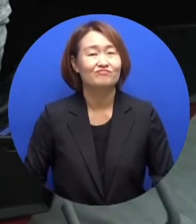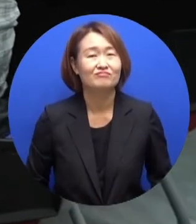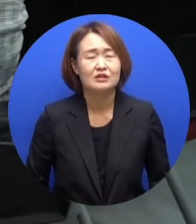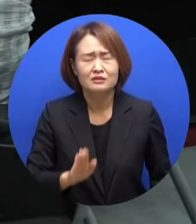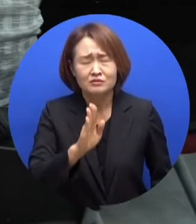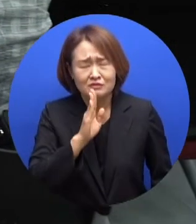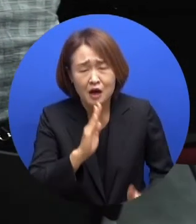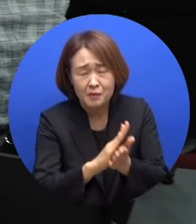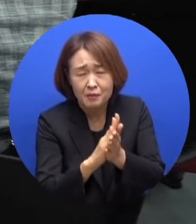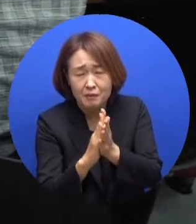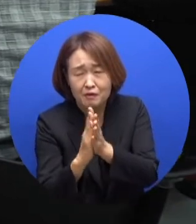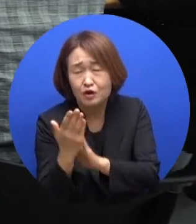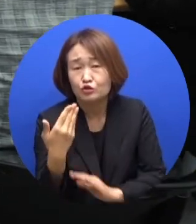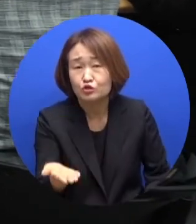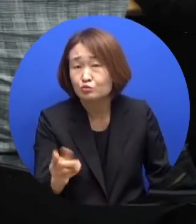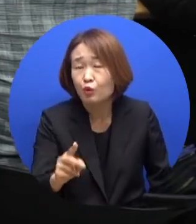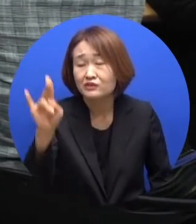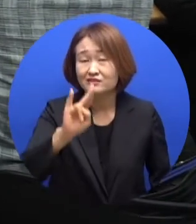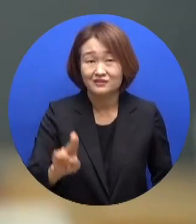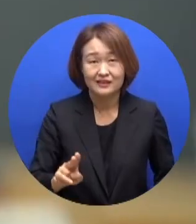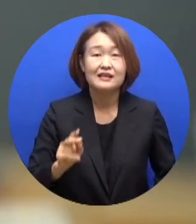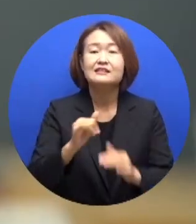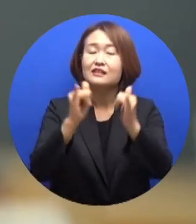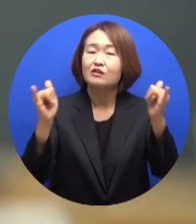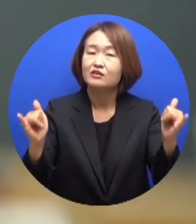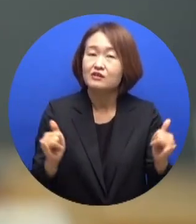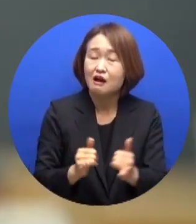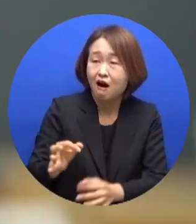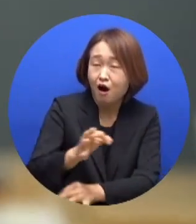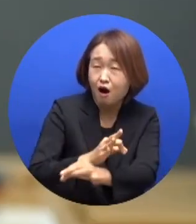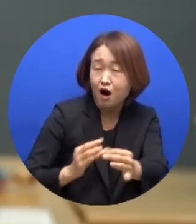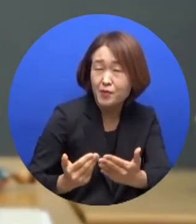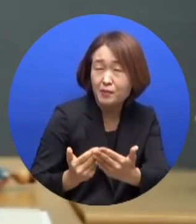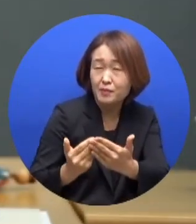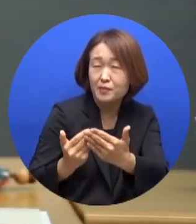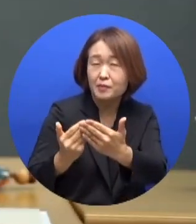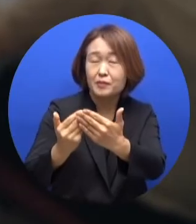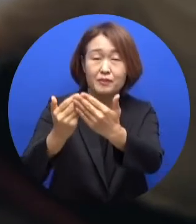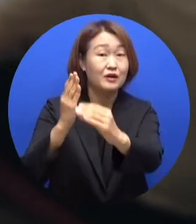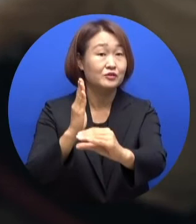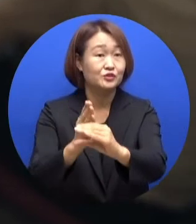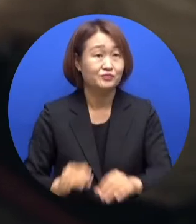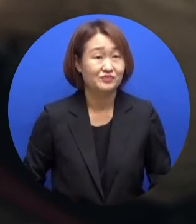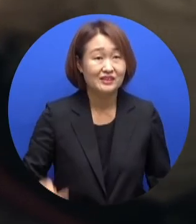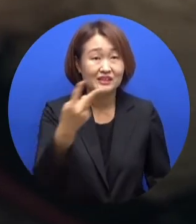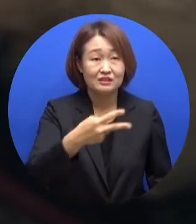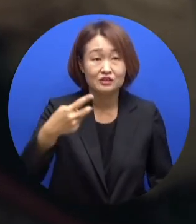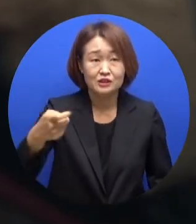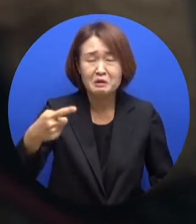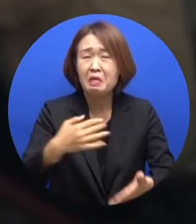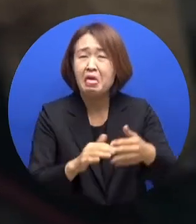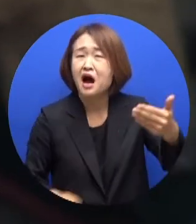삶에 실질적인 변화를 가져오는 시흥의 사회적 경제는 해마다 꾸준히 성장하고 있는데요. 2011년